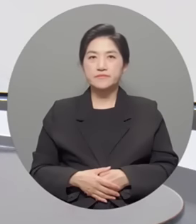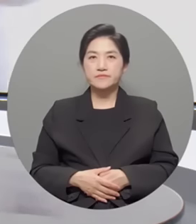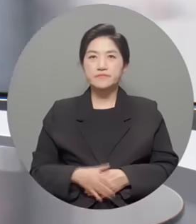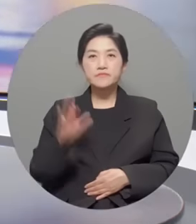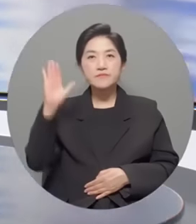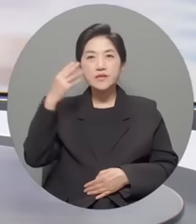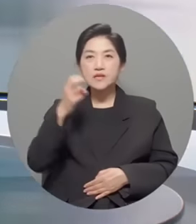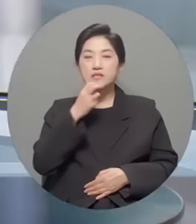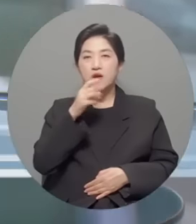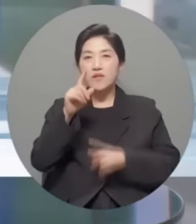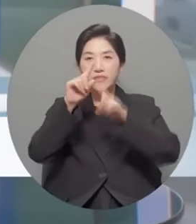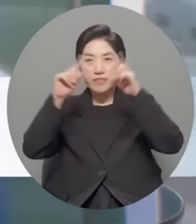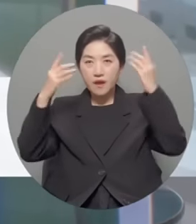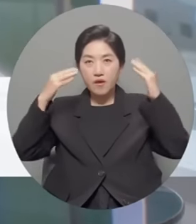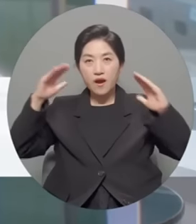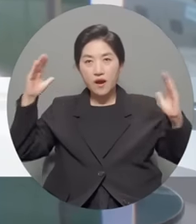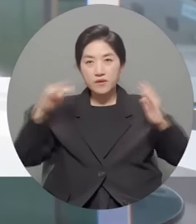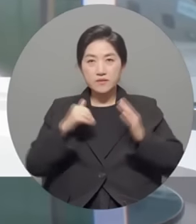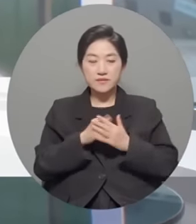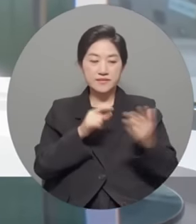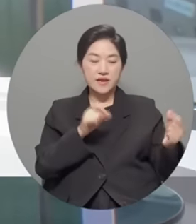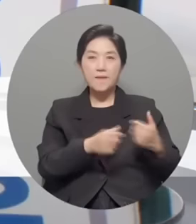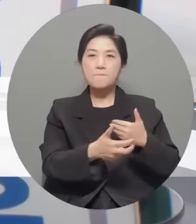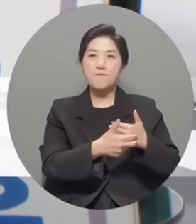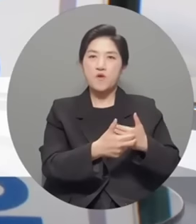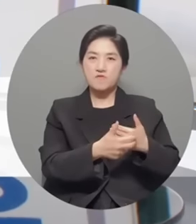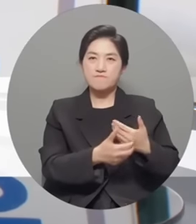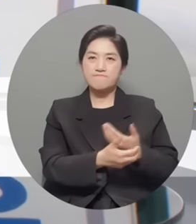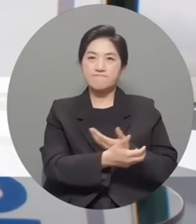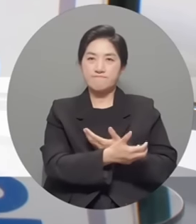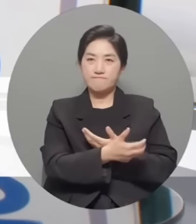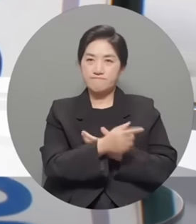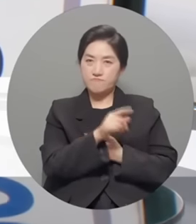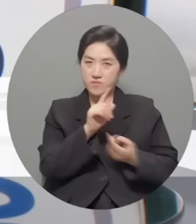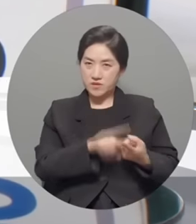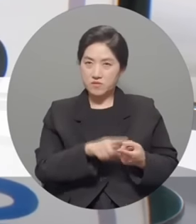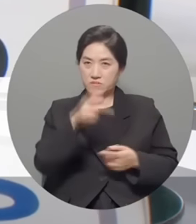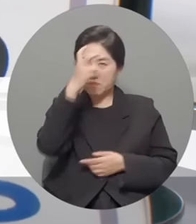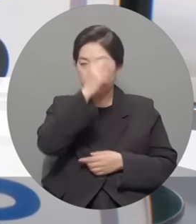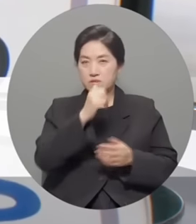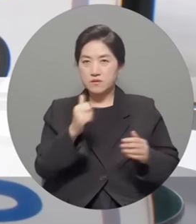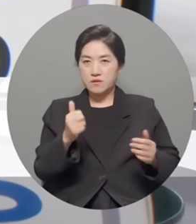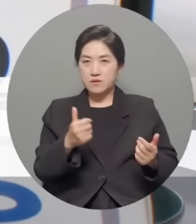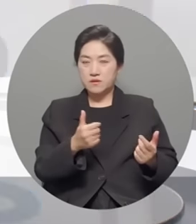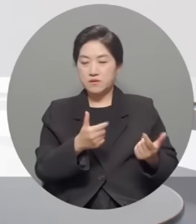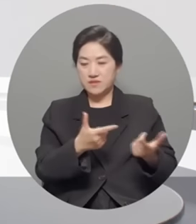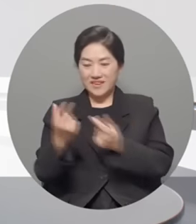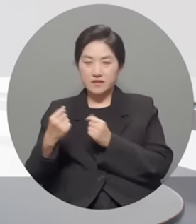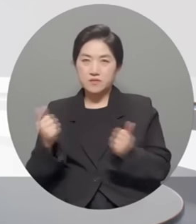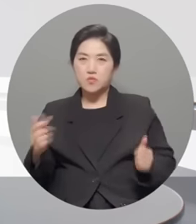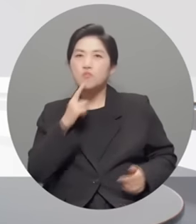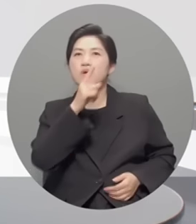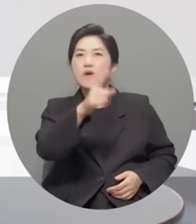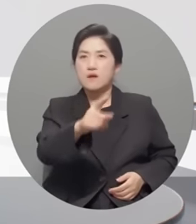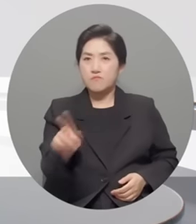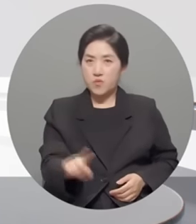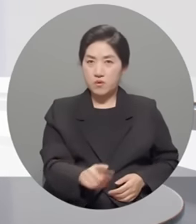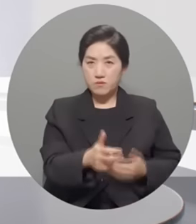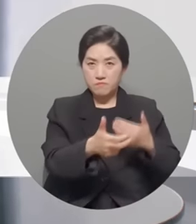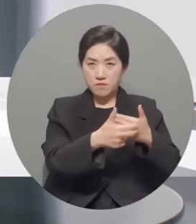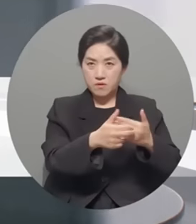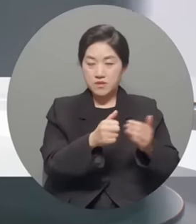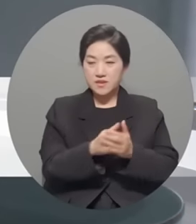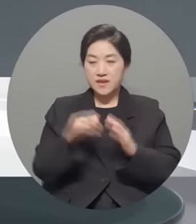최근 서울의 한 대학교 학생들이 인근에 있는 병원을 상대로 경찰에 집단 고소장을 제출했습니다. 해당 병원은